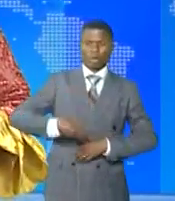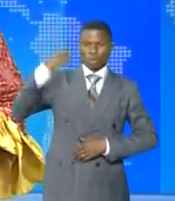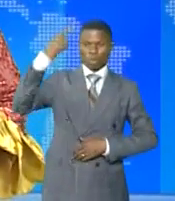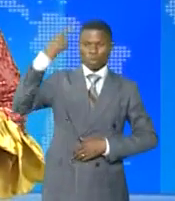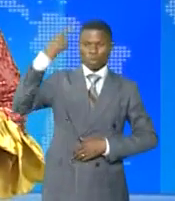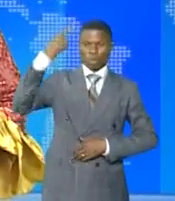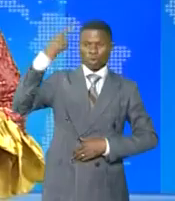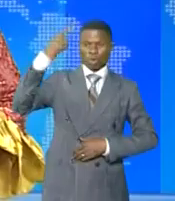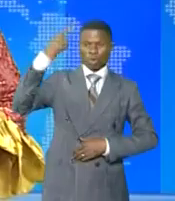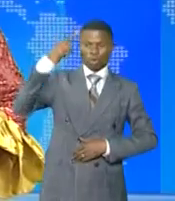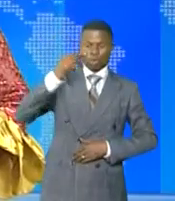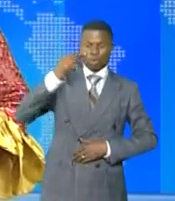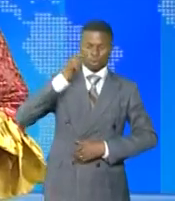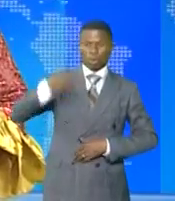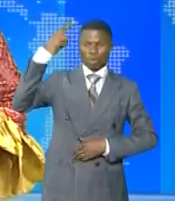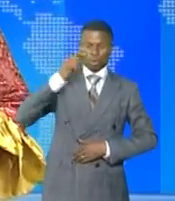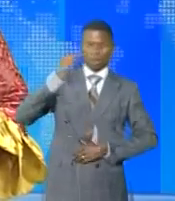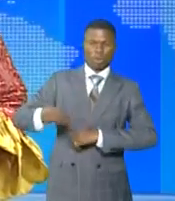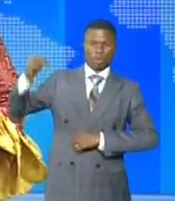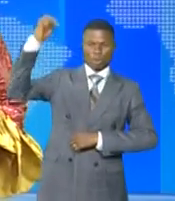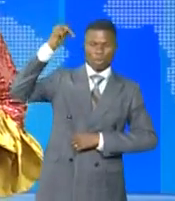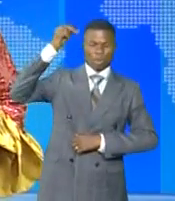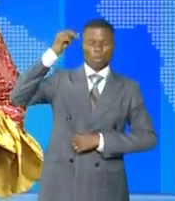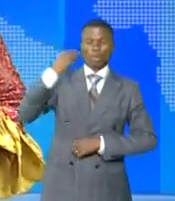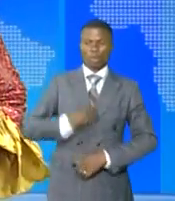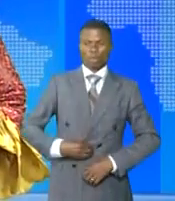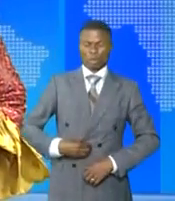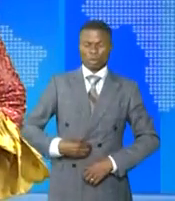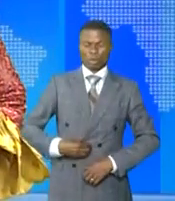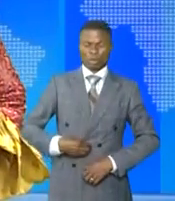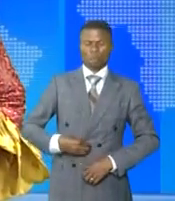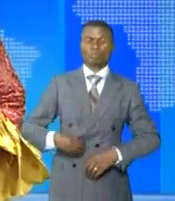membre de la magistrature officielle,